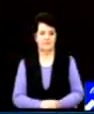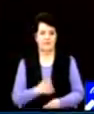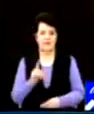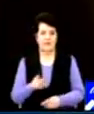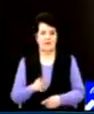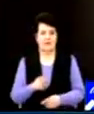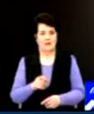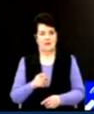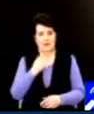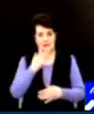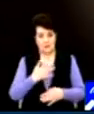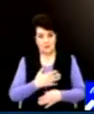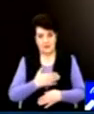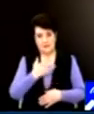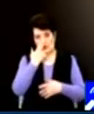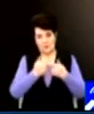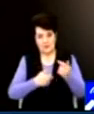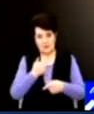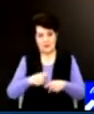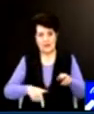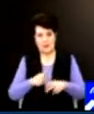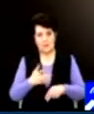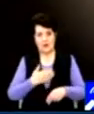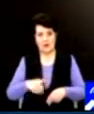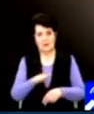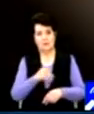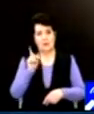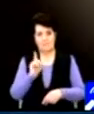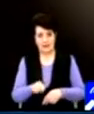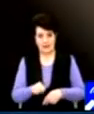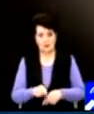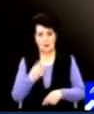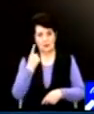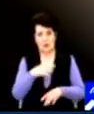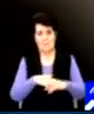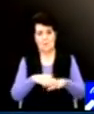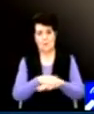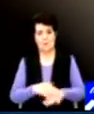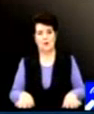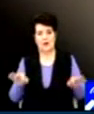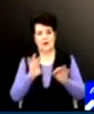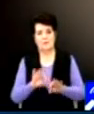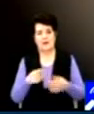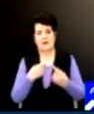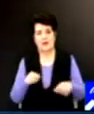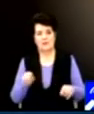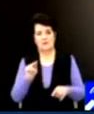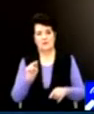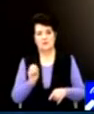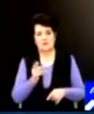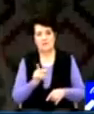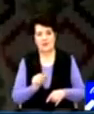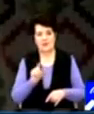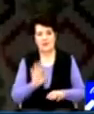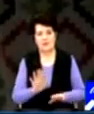Iubiți tradițiile, iubiți obiceiurile neamului nostru, pentru că dintr-un popor nu rămâne nimic altceva decât